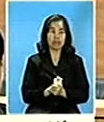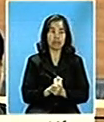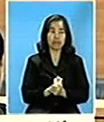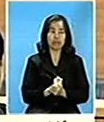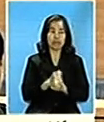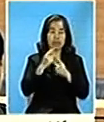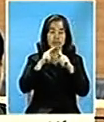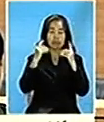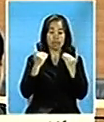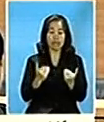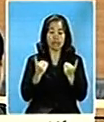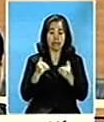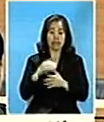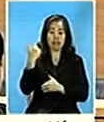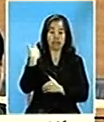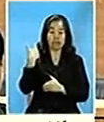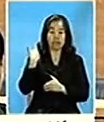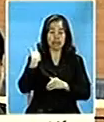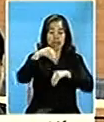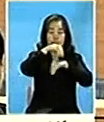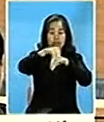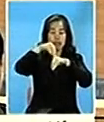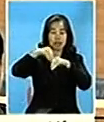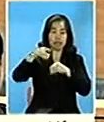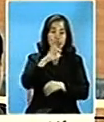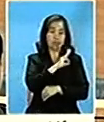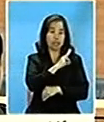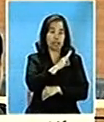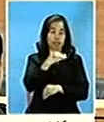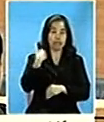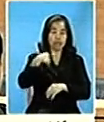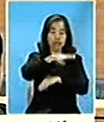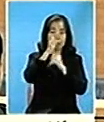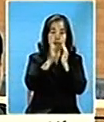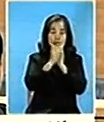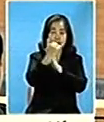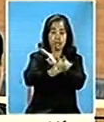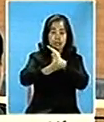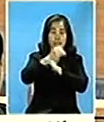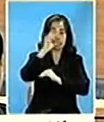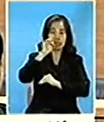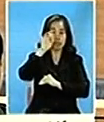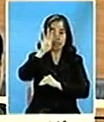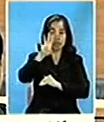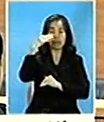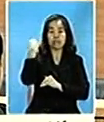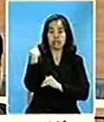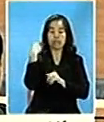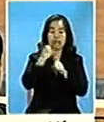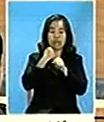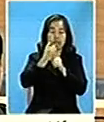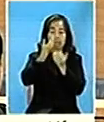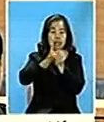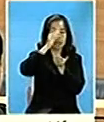และในปัจจุบันนี้มีรัฐภาคีนะฮะไม่ต่ำกว่า84ประเทศได้นำหลักการจัดสรรงบประมาณ